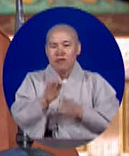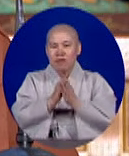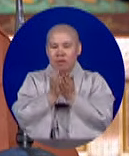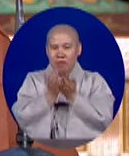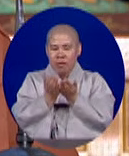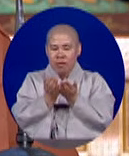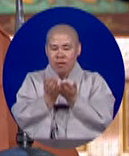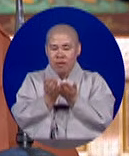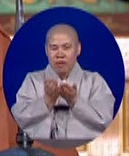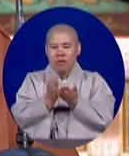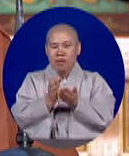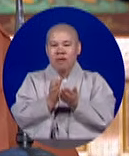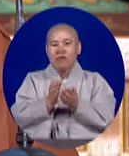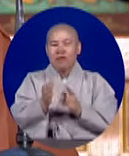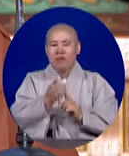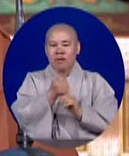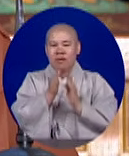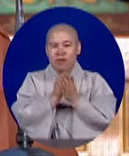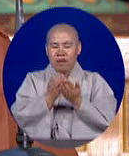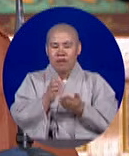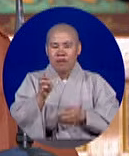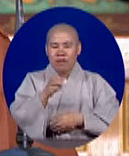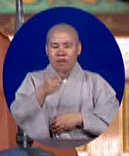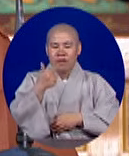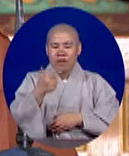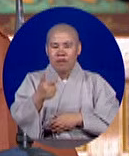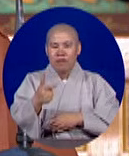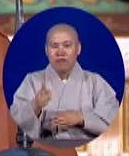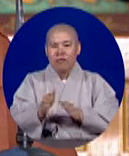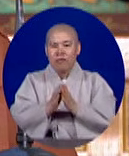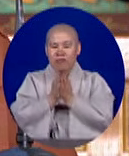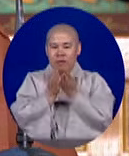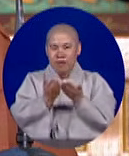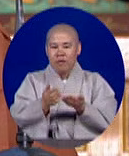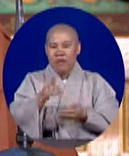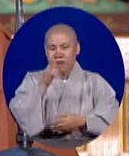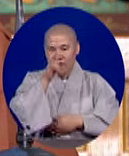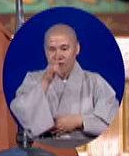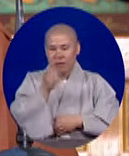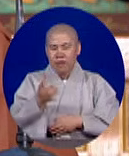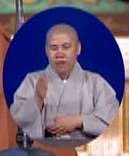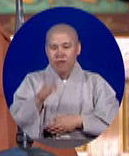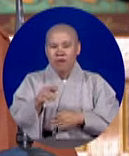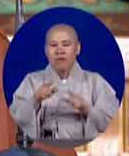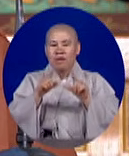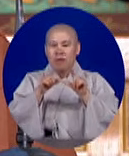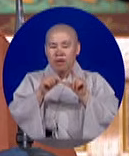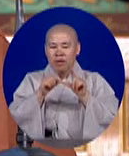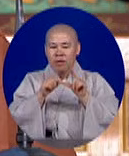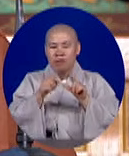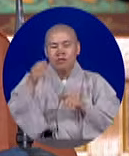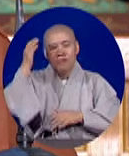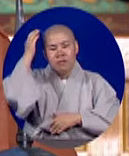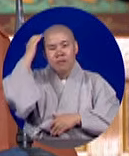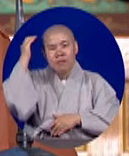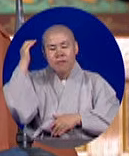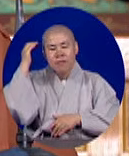있고 36권 열반경이 있습니다. 그런데 이제 대부분